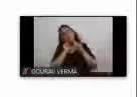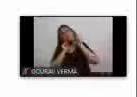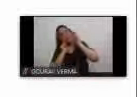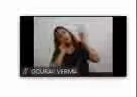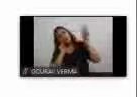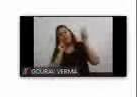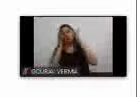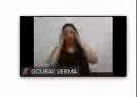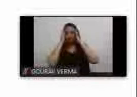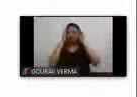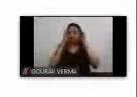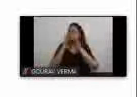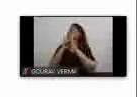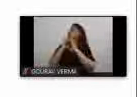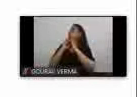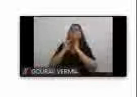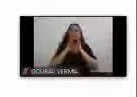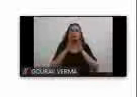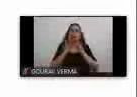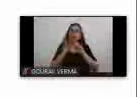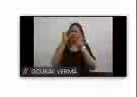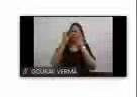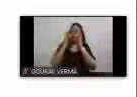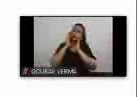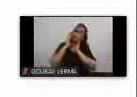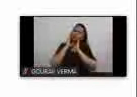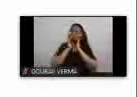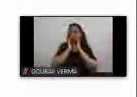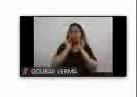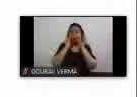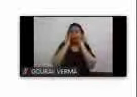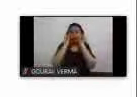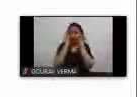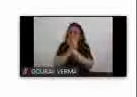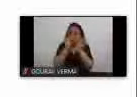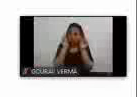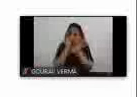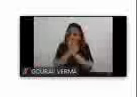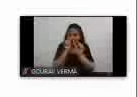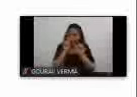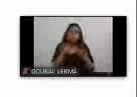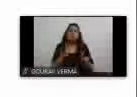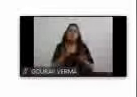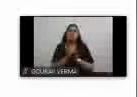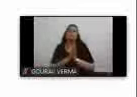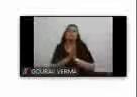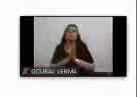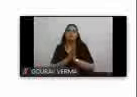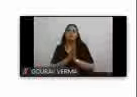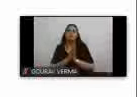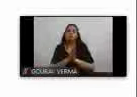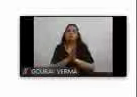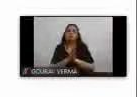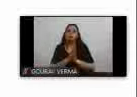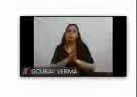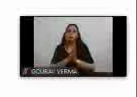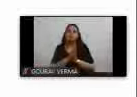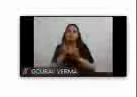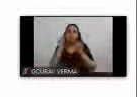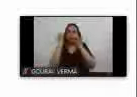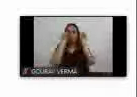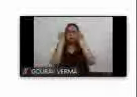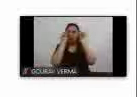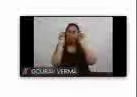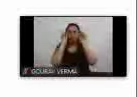an indication. Erratic eye movements बहुत erratic है, मतलब एक इधर बहुत हिल रहा